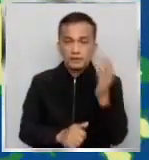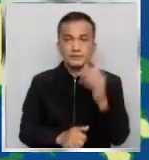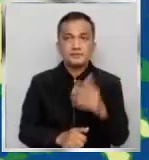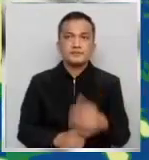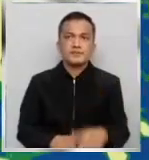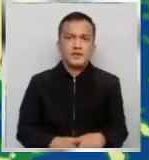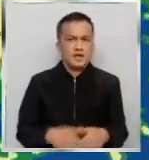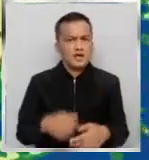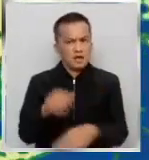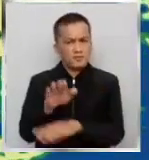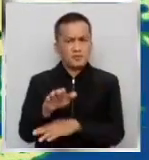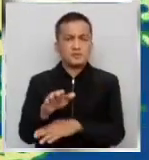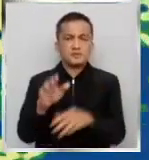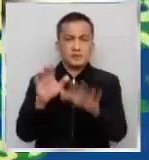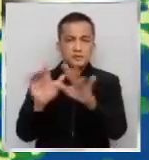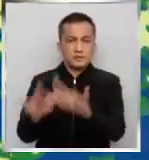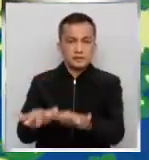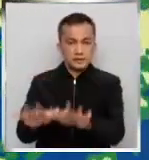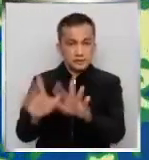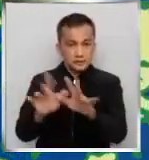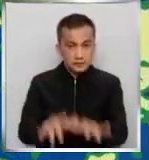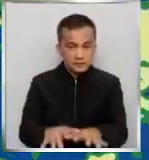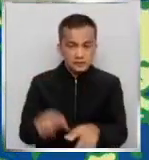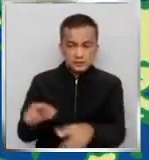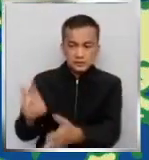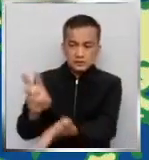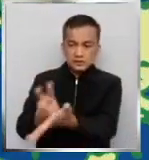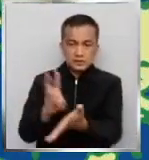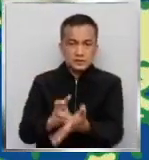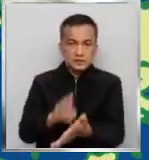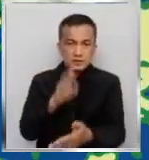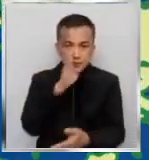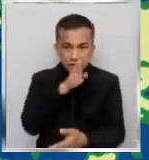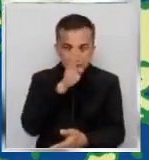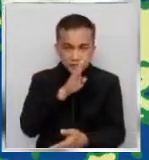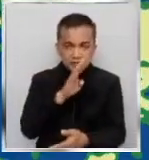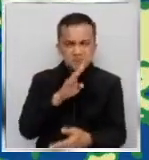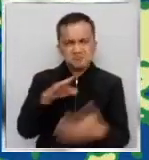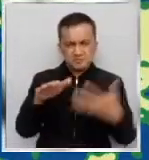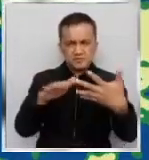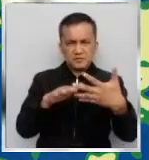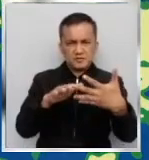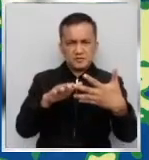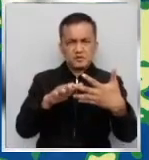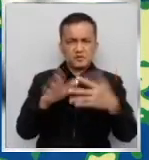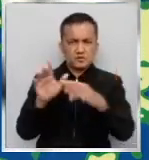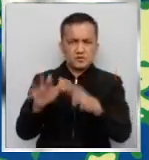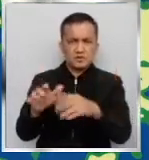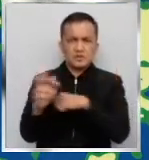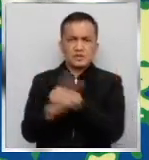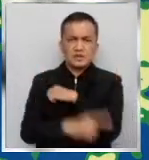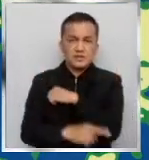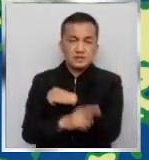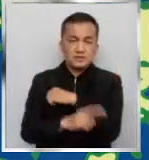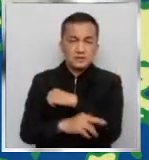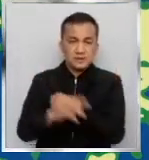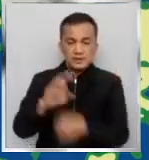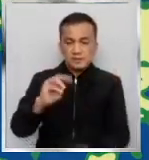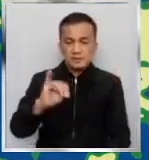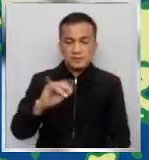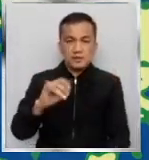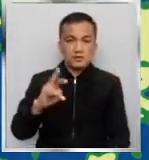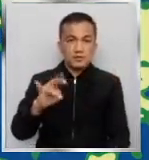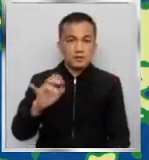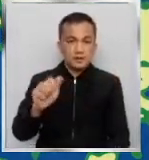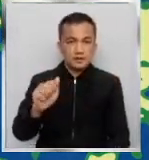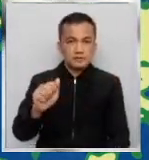pag-ulan naman sa ilang bahagi ng Bicol Region. Yan yung mga hanggang katamtamang ulan. Rehiyon ng Mimaropa, maging sa mga probinsya